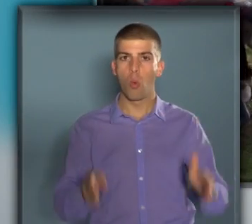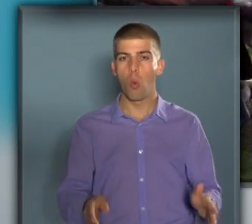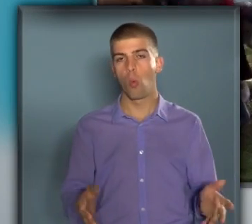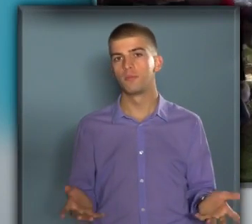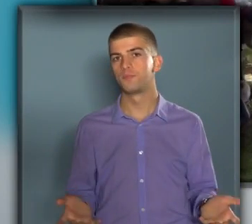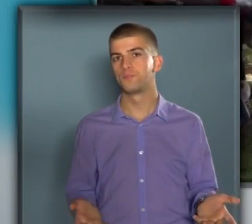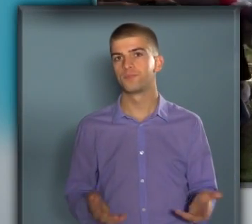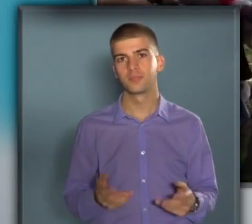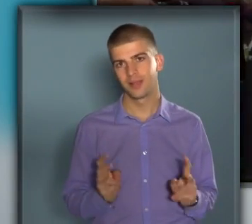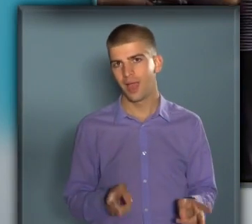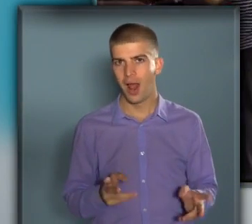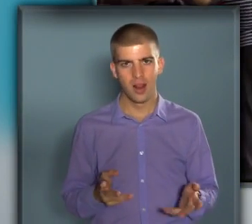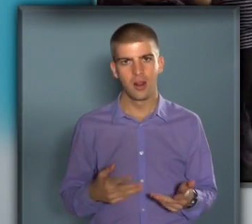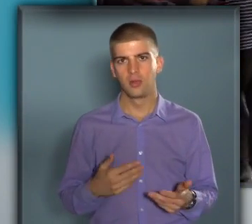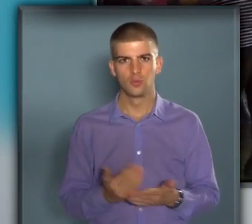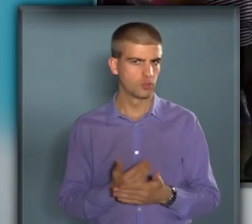kialakítással, vagy